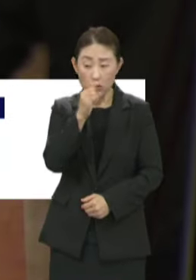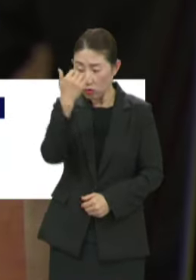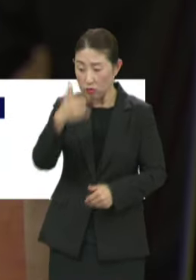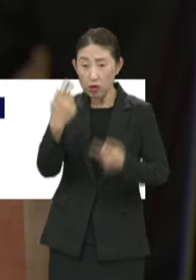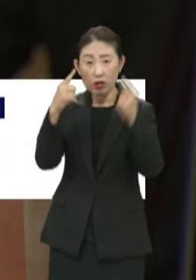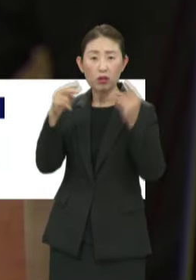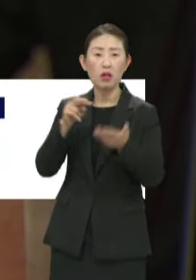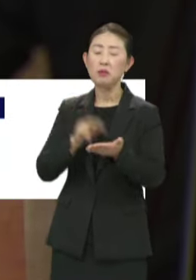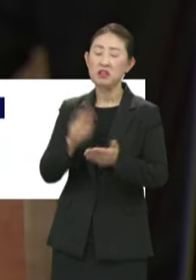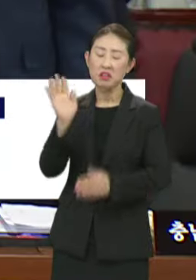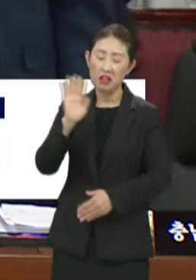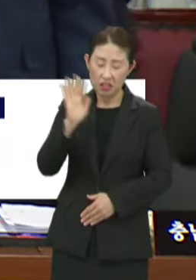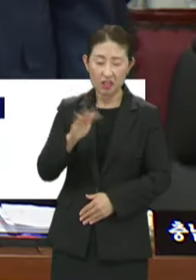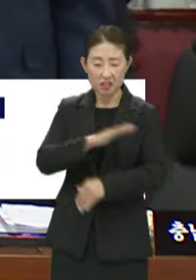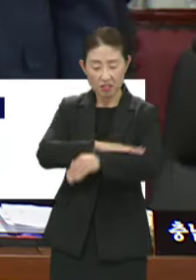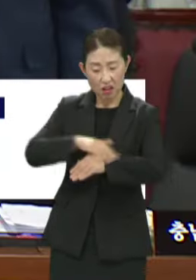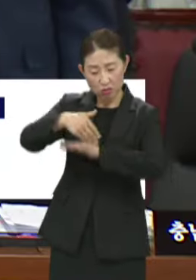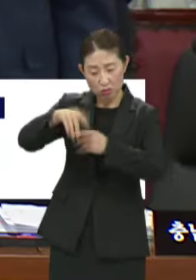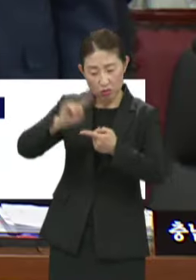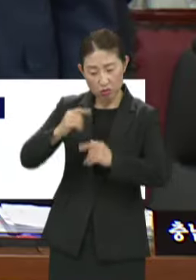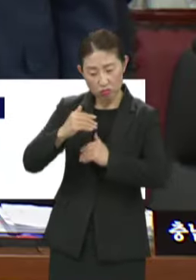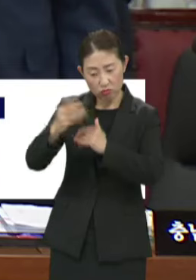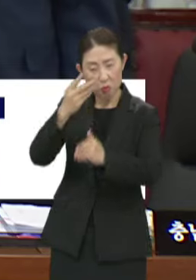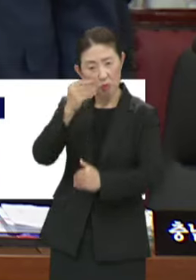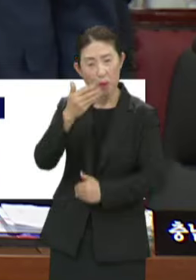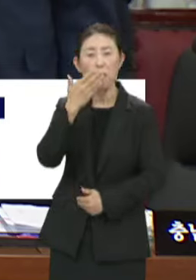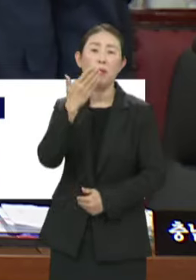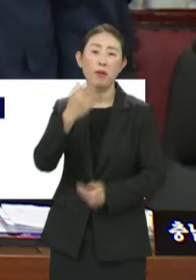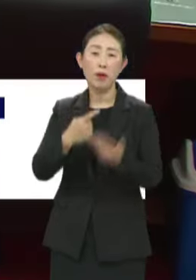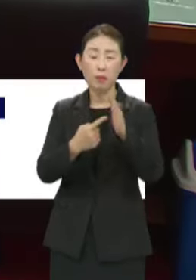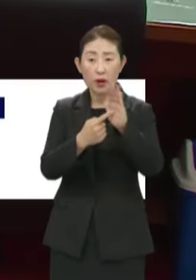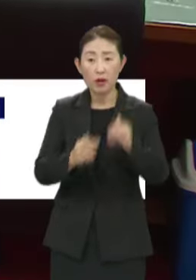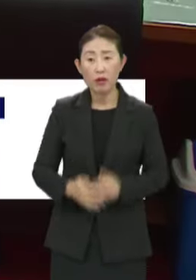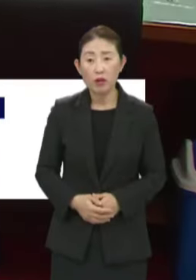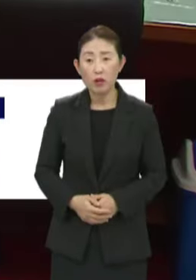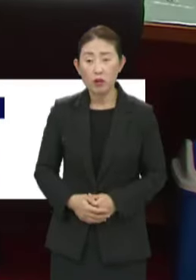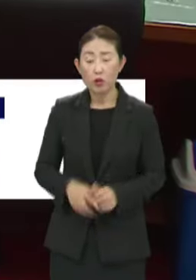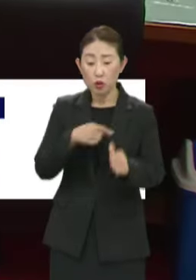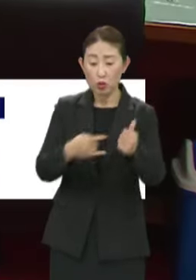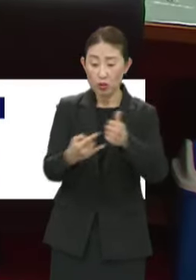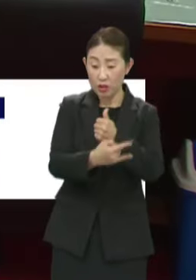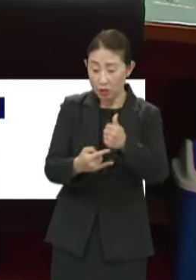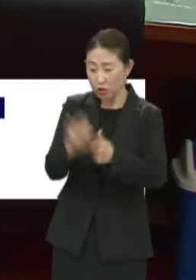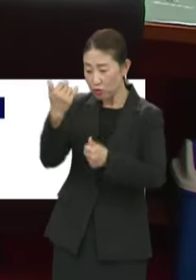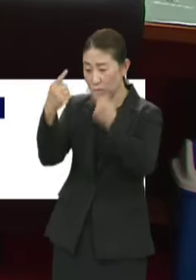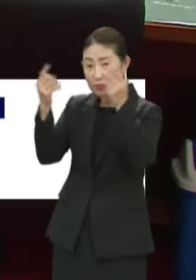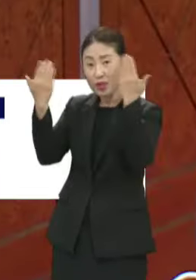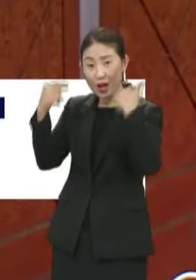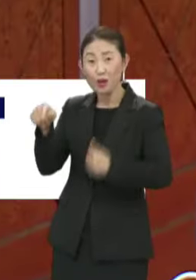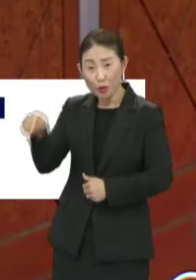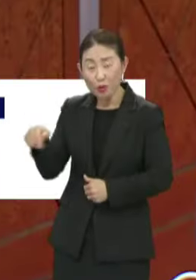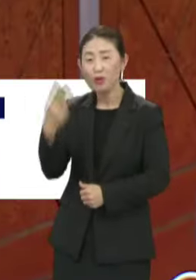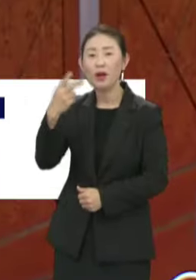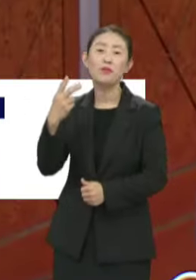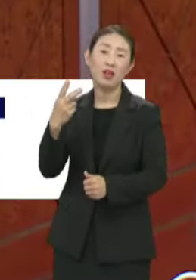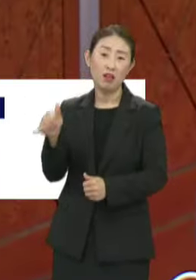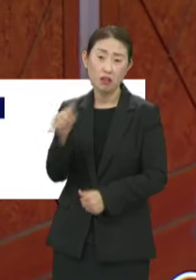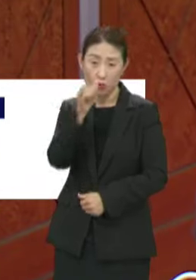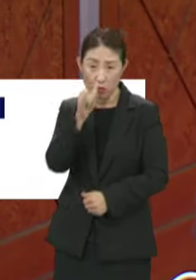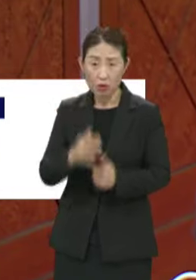충남대학교가 정상적인 학사 운영을 강조했습니다. 국회 교육위원회 국정감사에서 김정겸 충남대학교